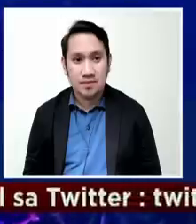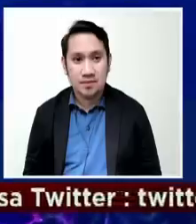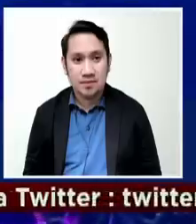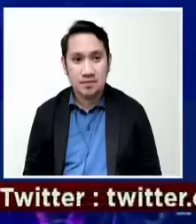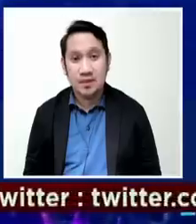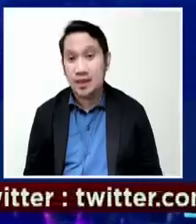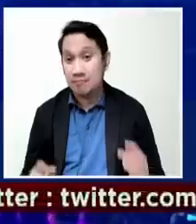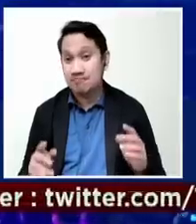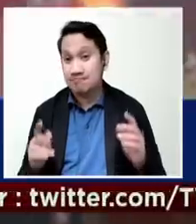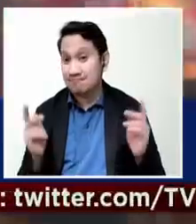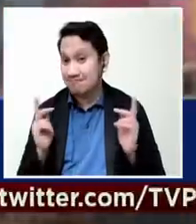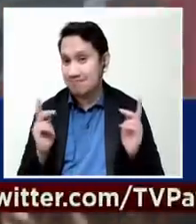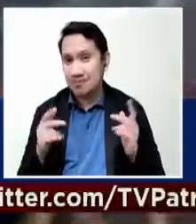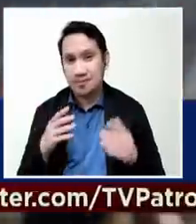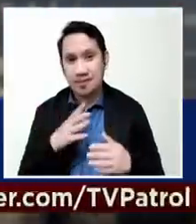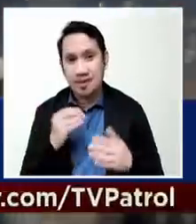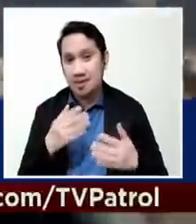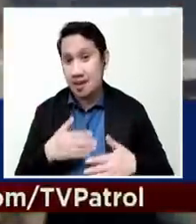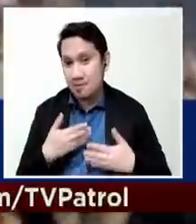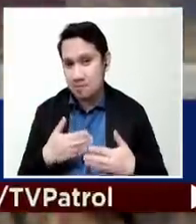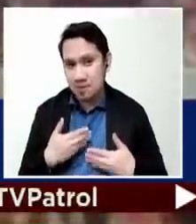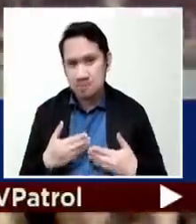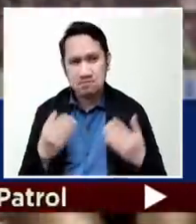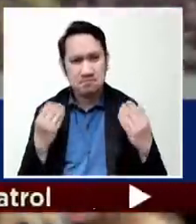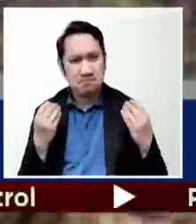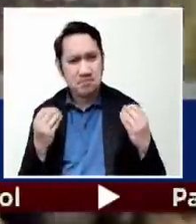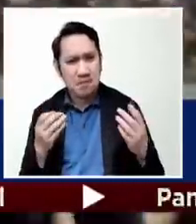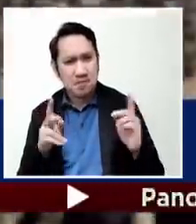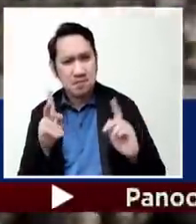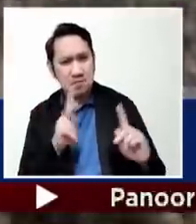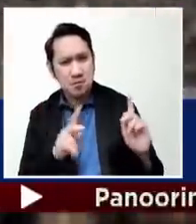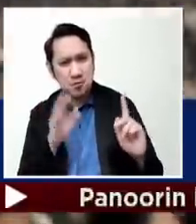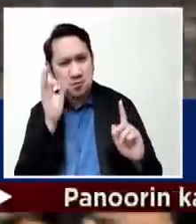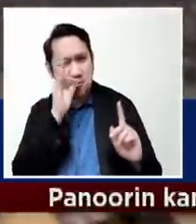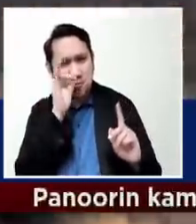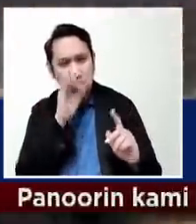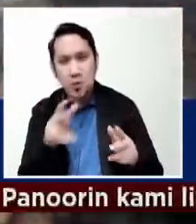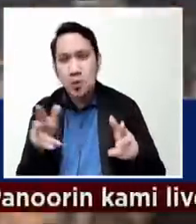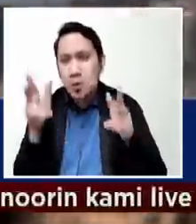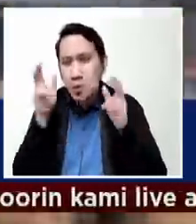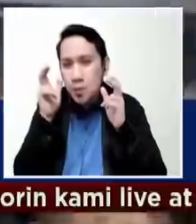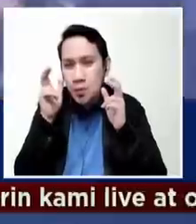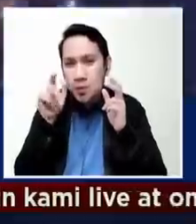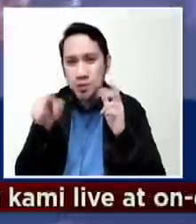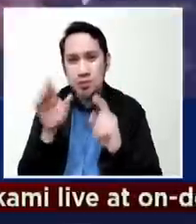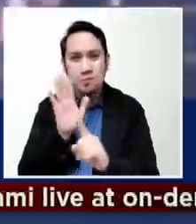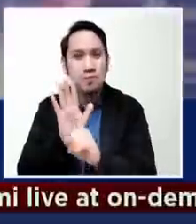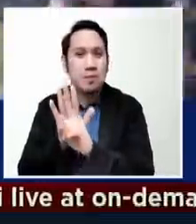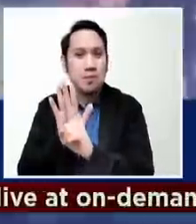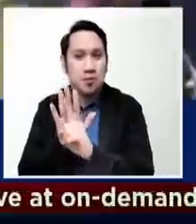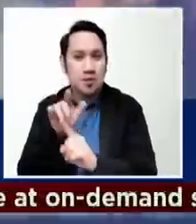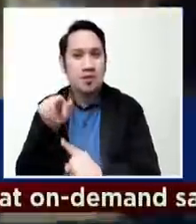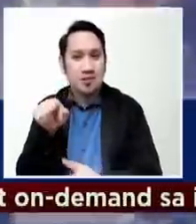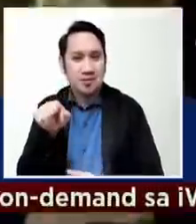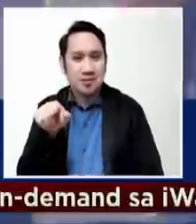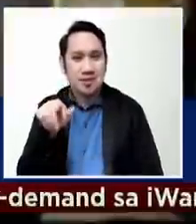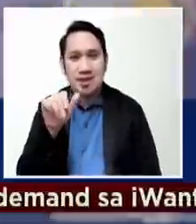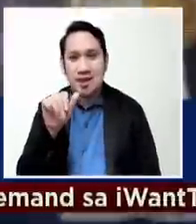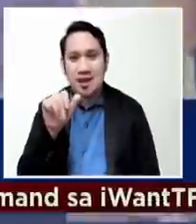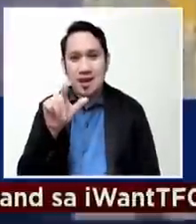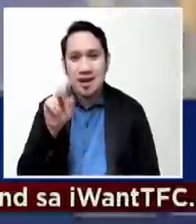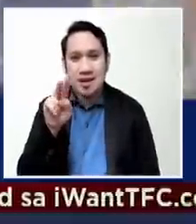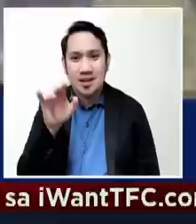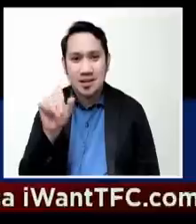Kilig at saya ang naramdaman ng libo-libong fans nang marinig sa concert ang paboritong 90s hits ng music icon na si Alanis Morissette sa